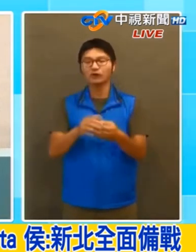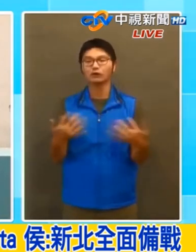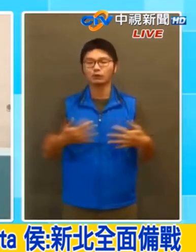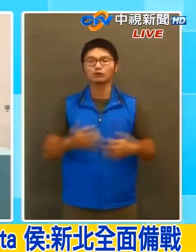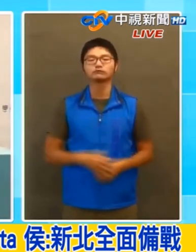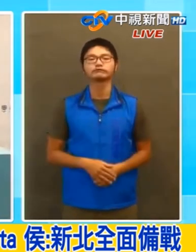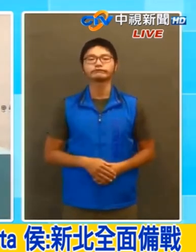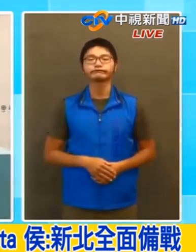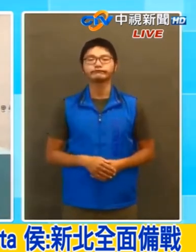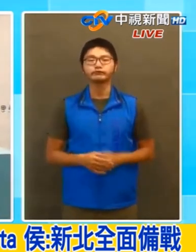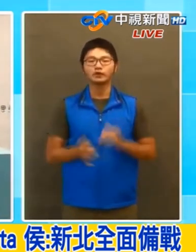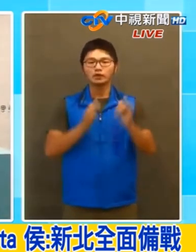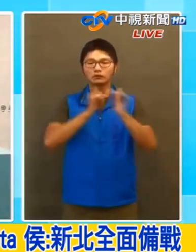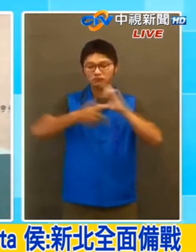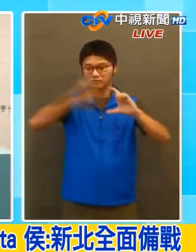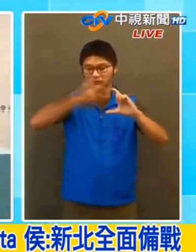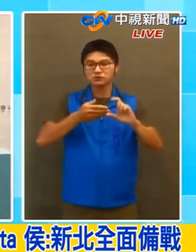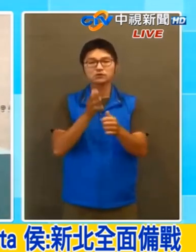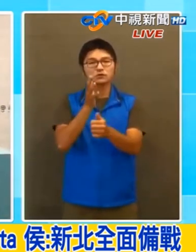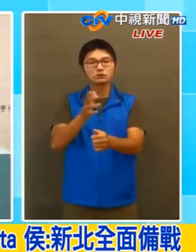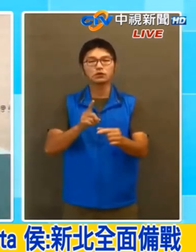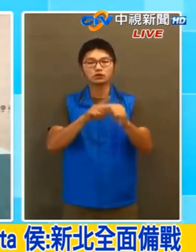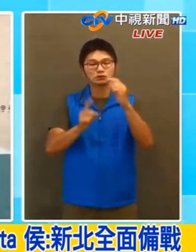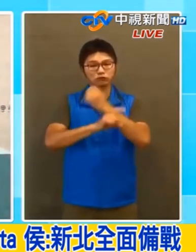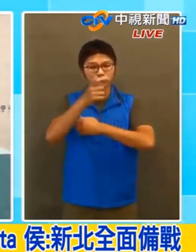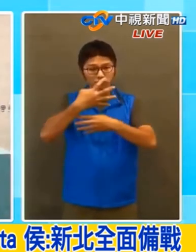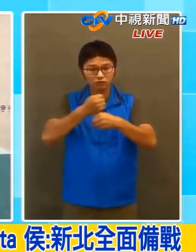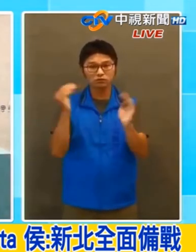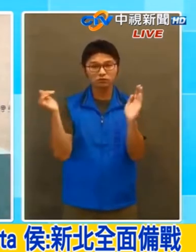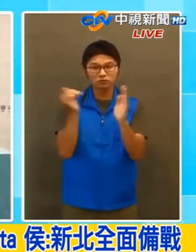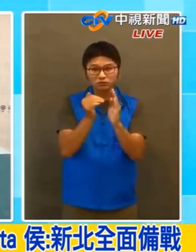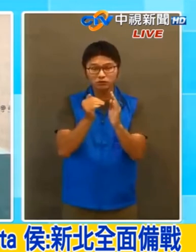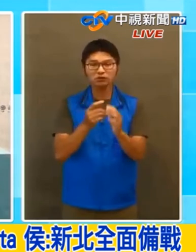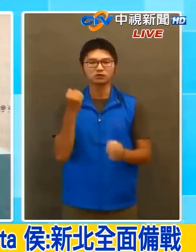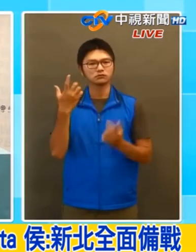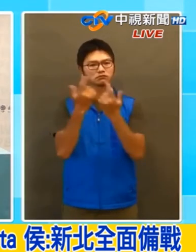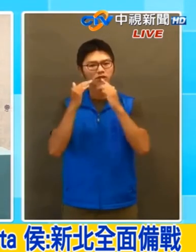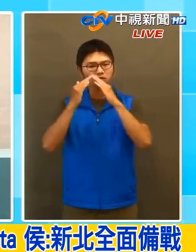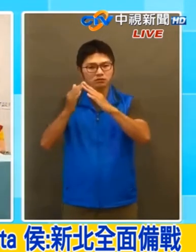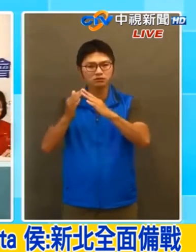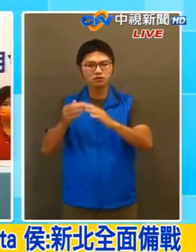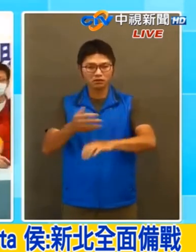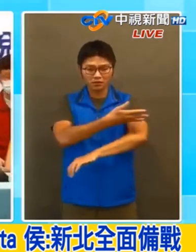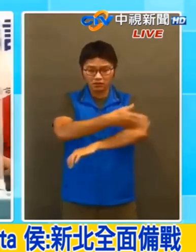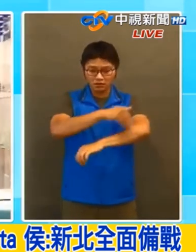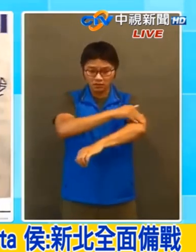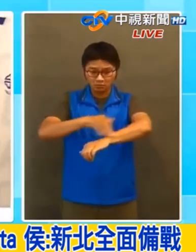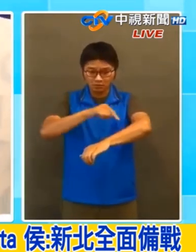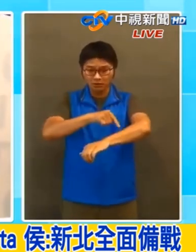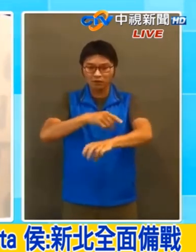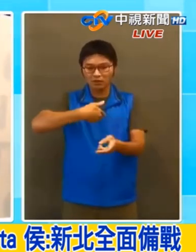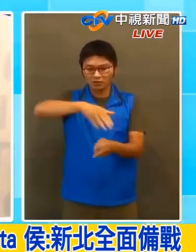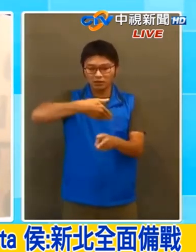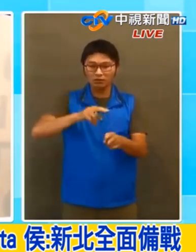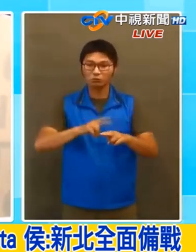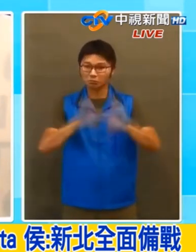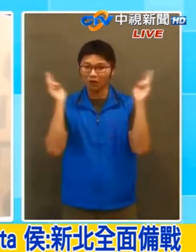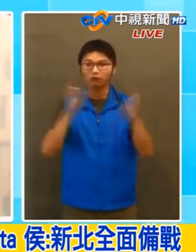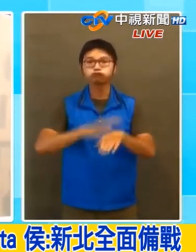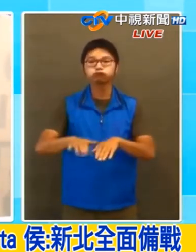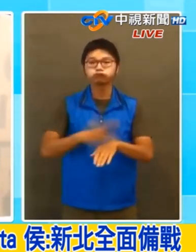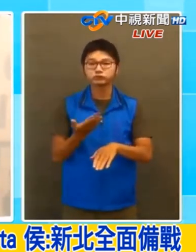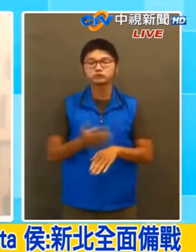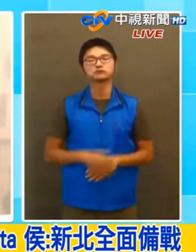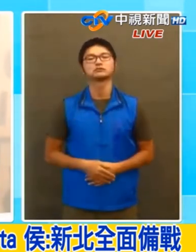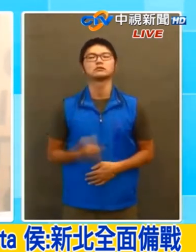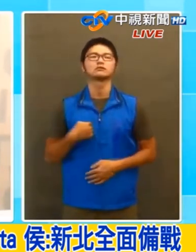说，中秋节快到了，请问新北会开放河滨烤肉吗？ 目前新北市 针对担心会 Delta 病毒的